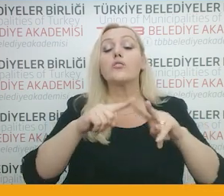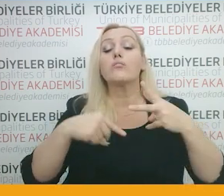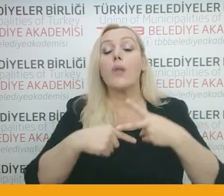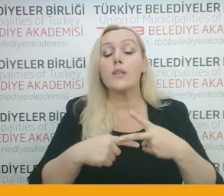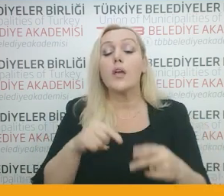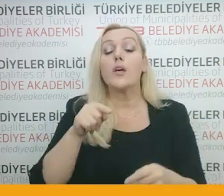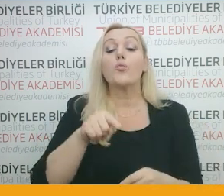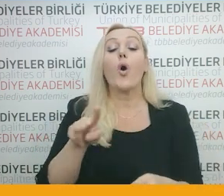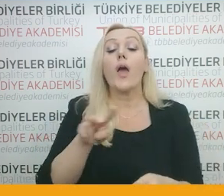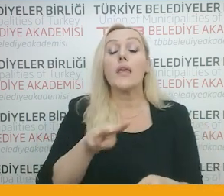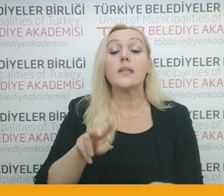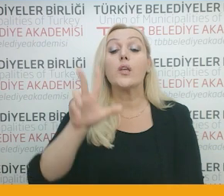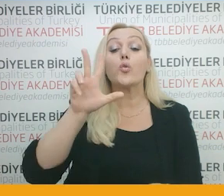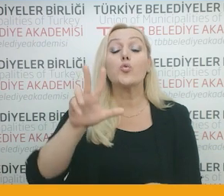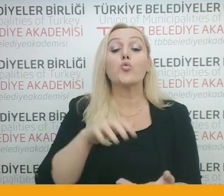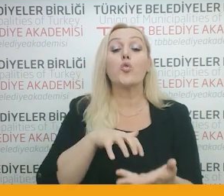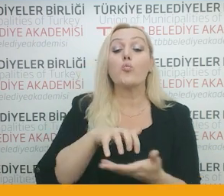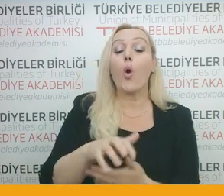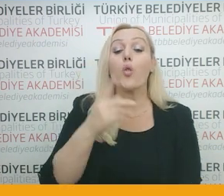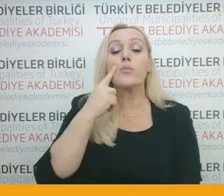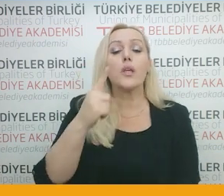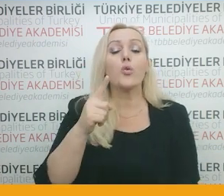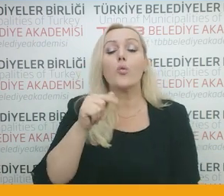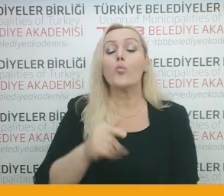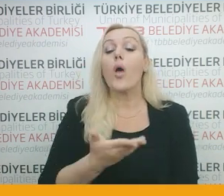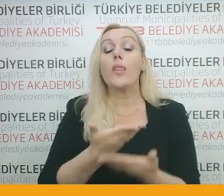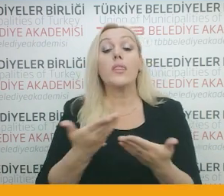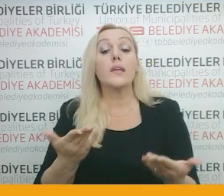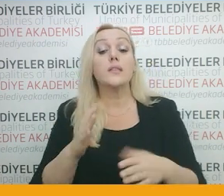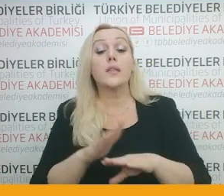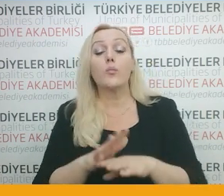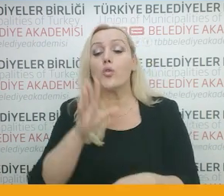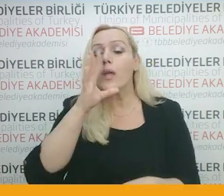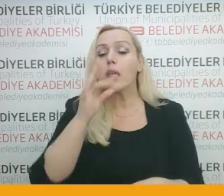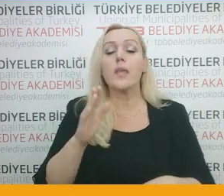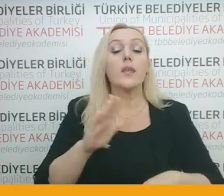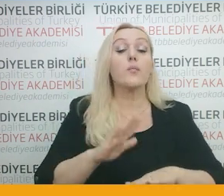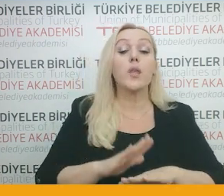Taşınır ve taşınmazları üçüncü kısımda görüyoruz. Bu işlemler nasıl yapılacak, kim yapacak?